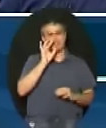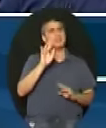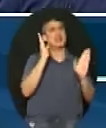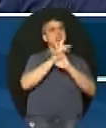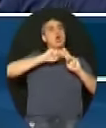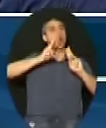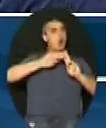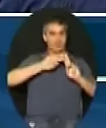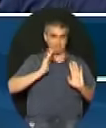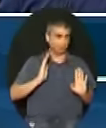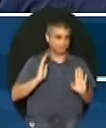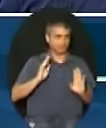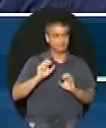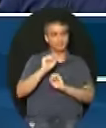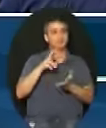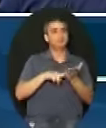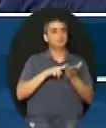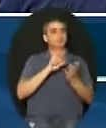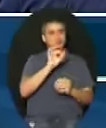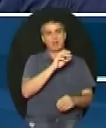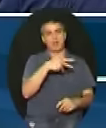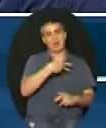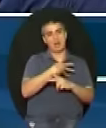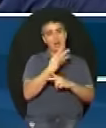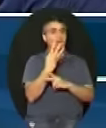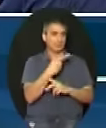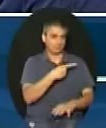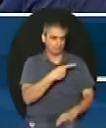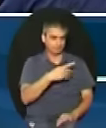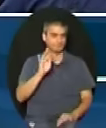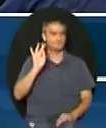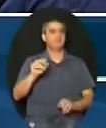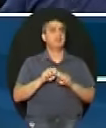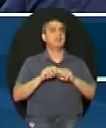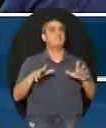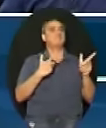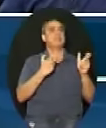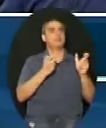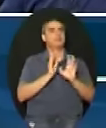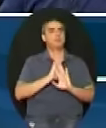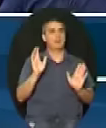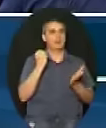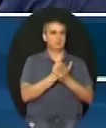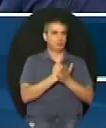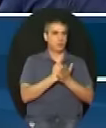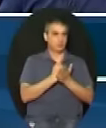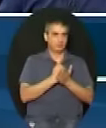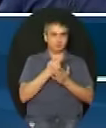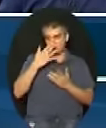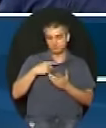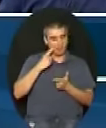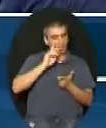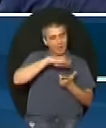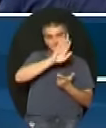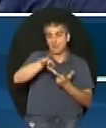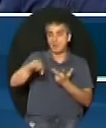העולמי, בעד זכויות של הטאבים, ונגד הפצת נשק ללא רשיון. היא עשה לחסות את